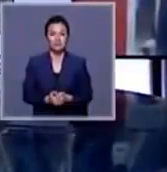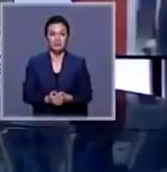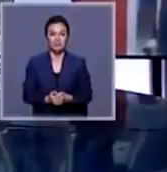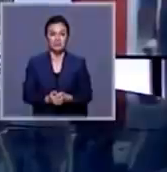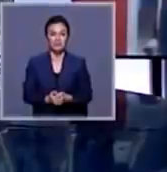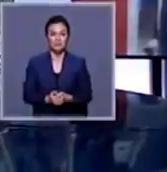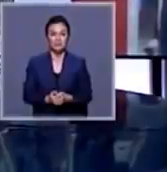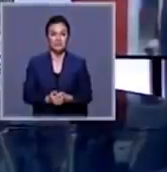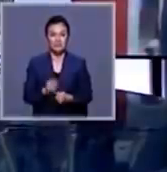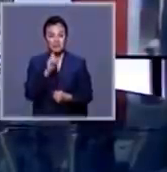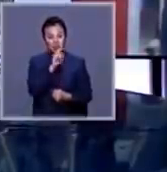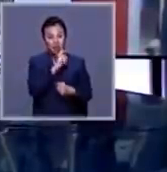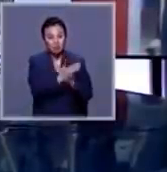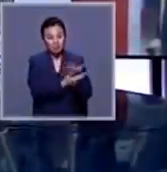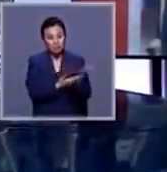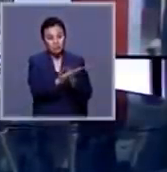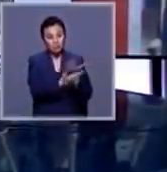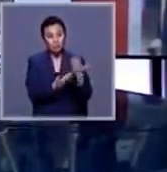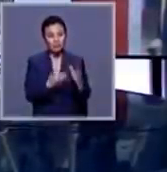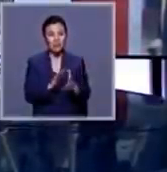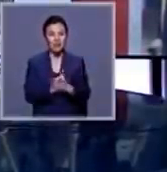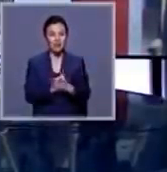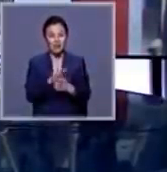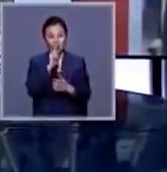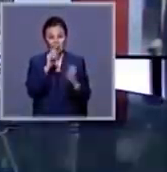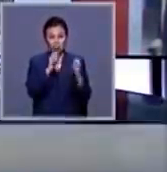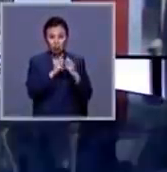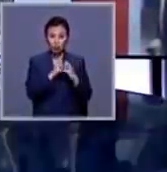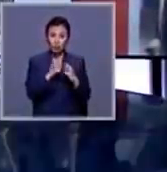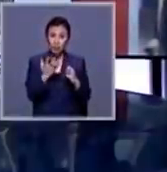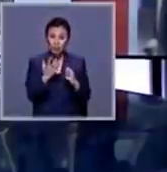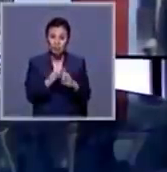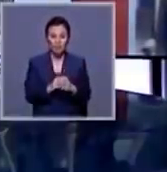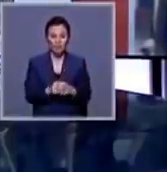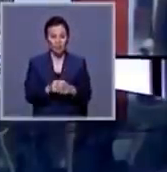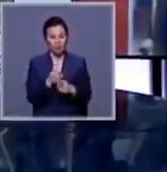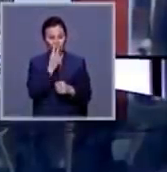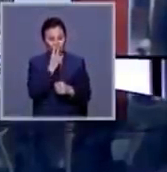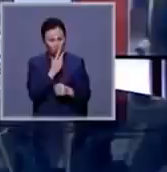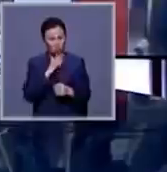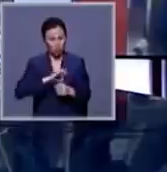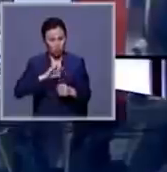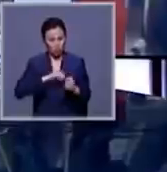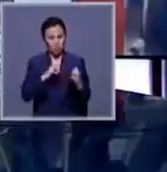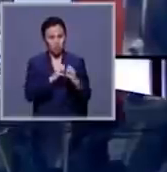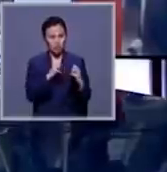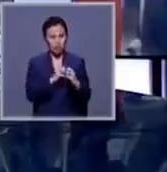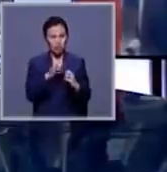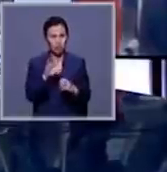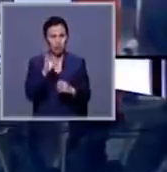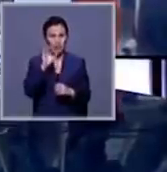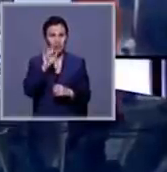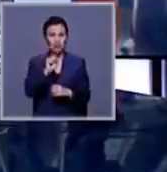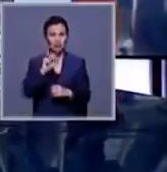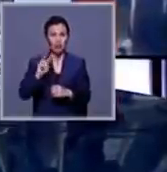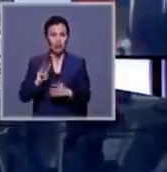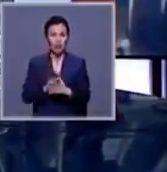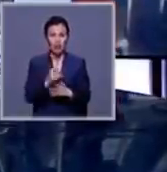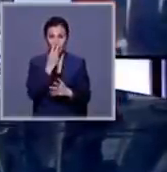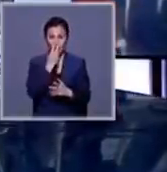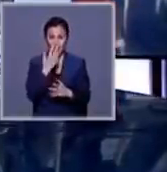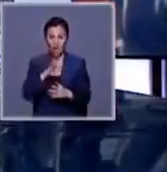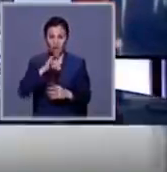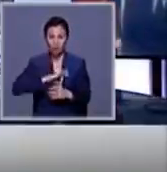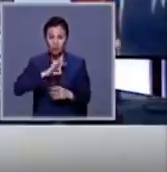คือไม่สักครู่นั่งถามที่ถึกที่มันไม่ยุ่งตรงไหนมันยุ่งมากนะกับการเลือกสวเนี่ยสรรหาแบบนี้ออกม